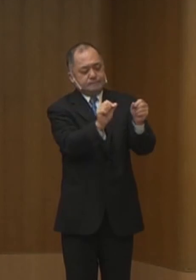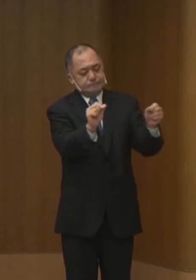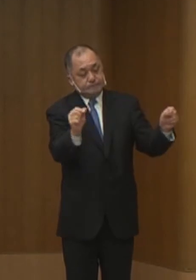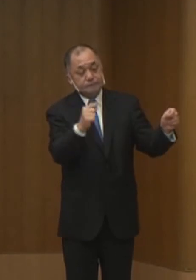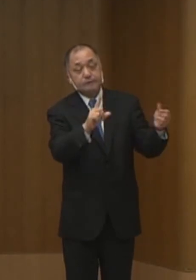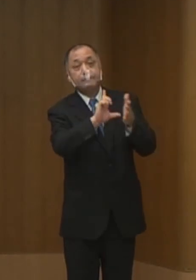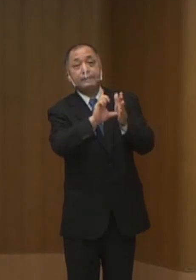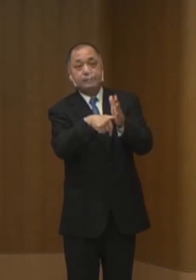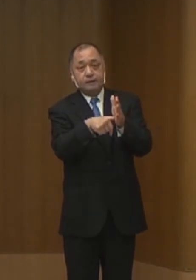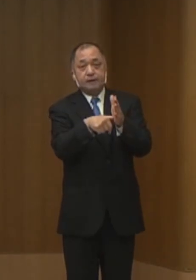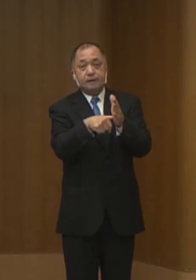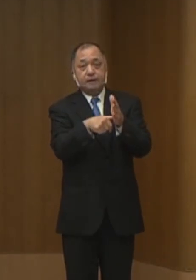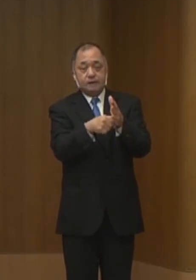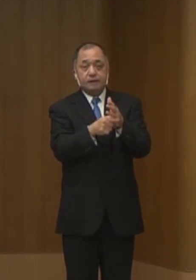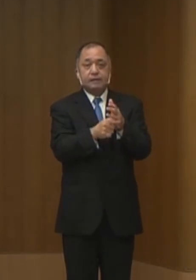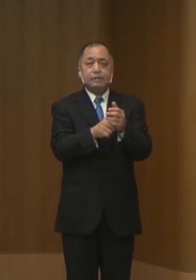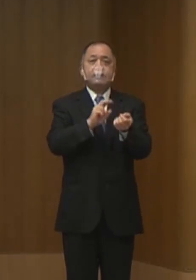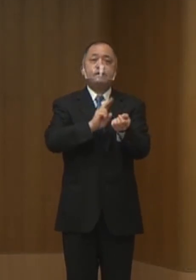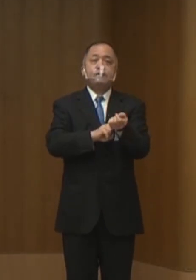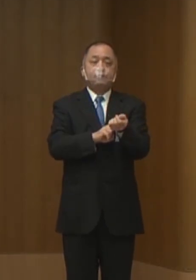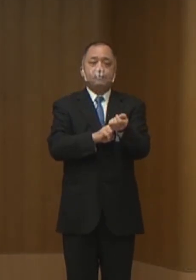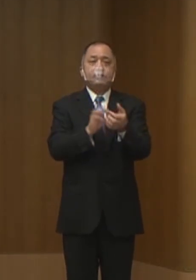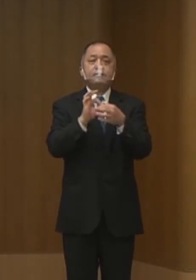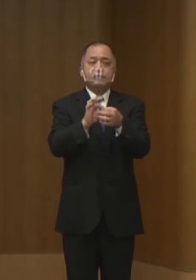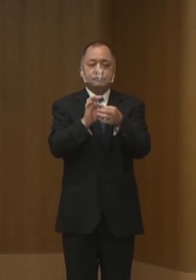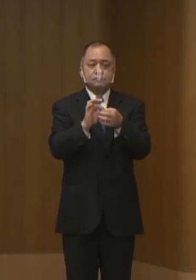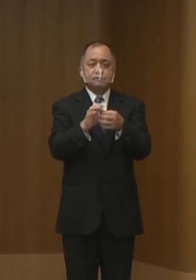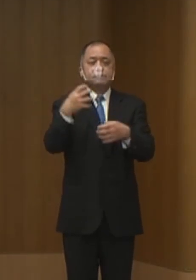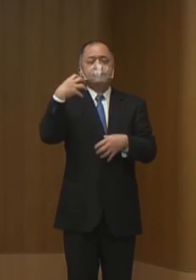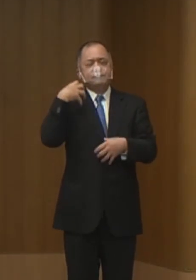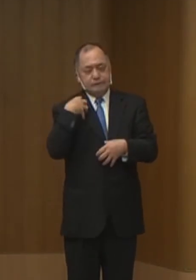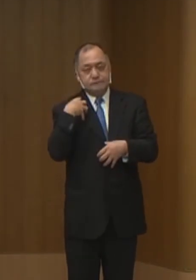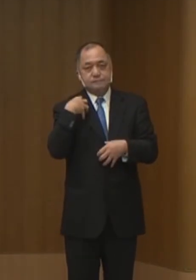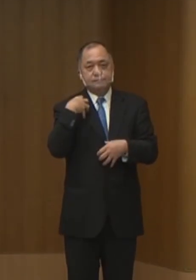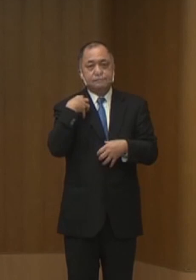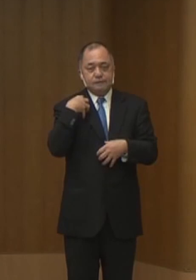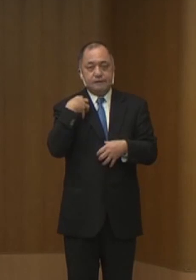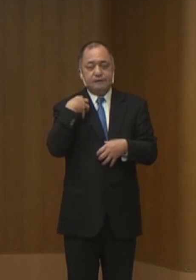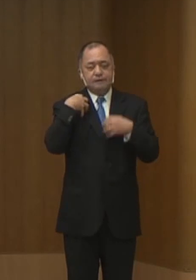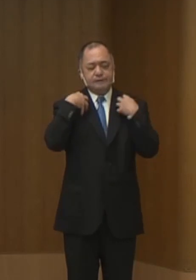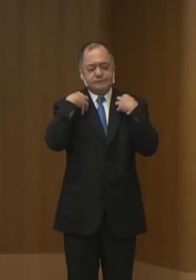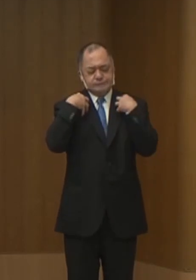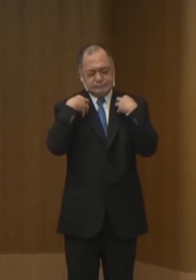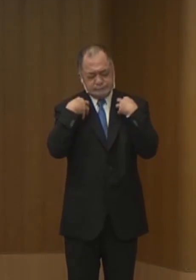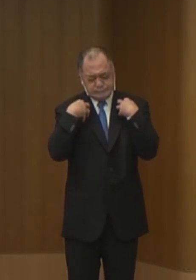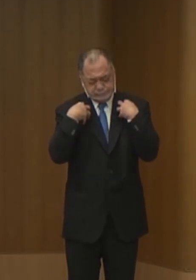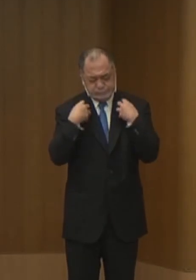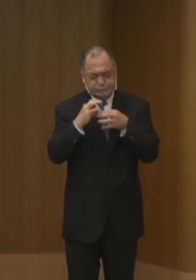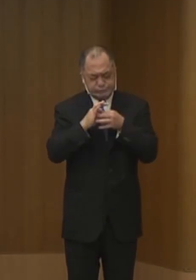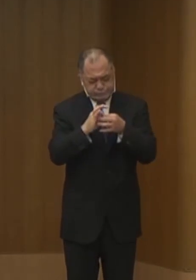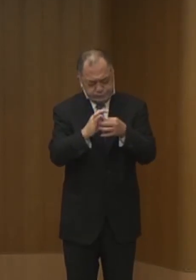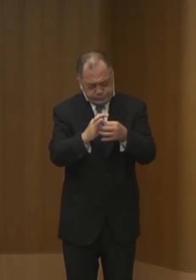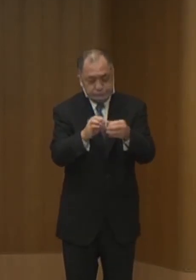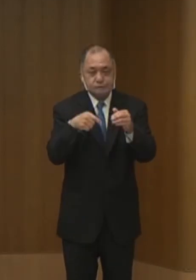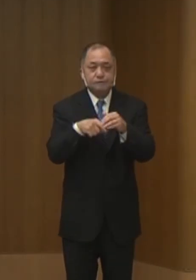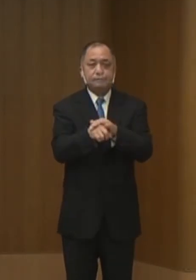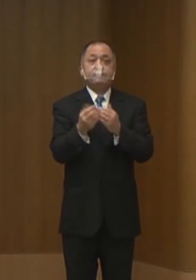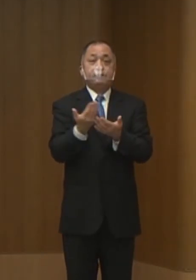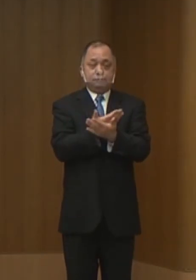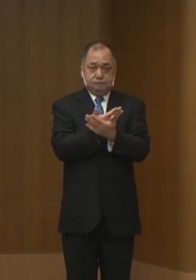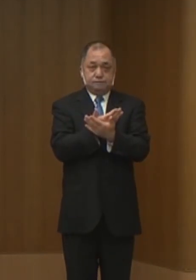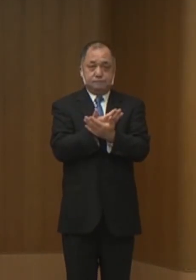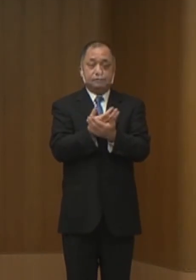間、当然のことでありますが、医療に対する負荷、負担、そういったものはかかり続けることになるということから、医